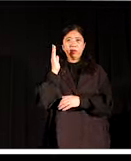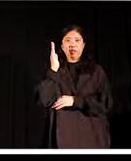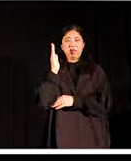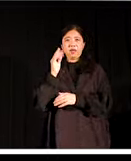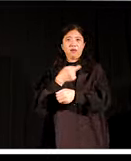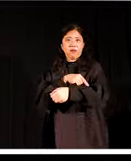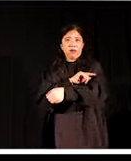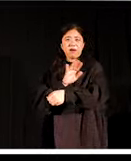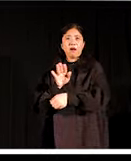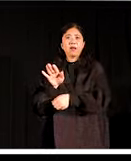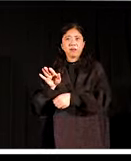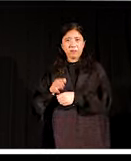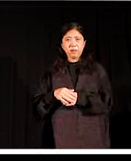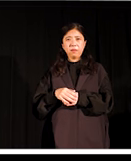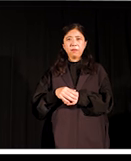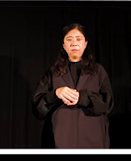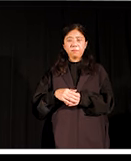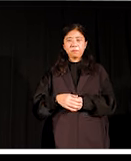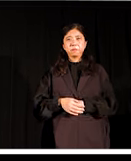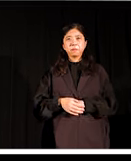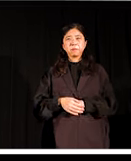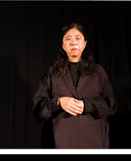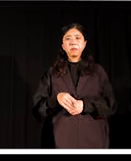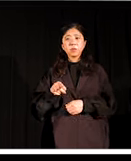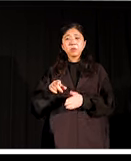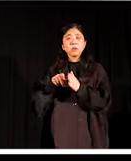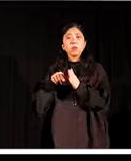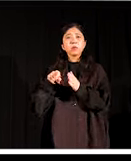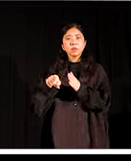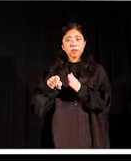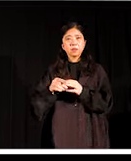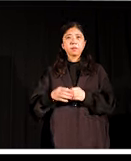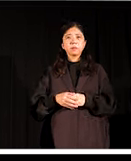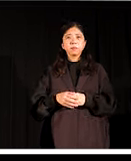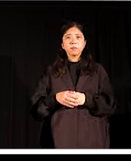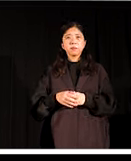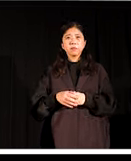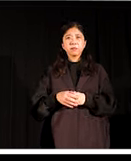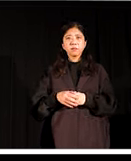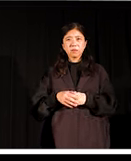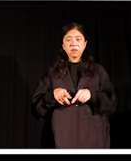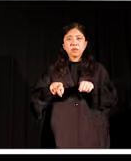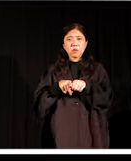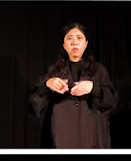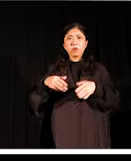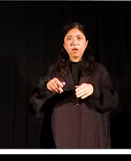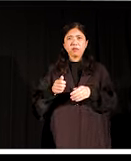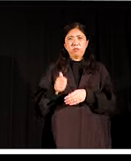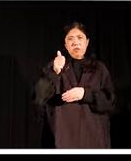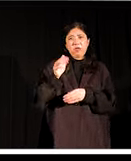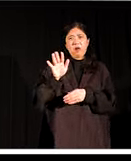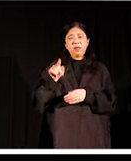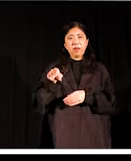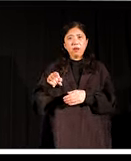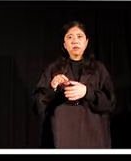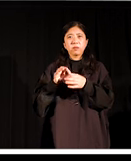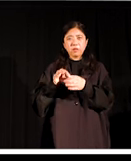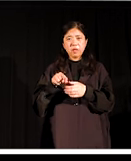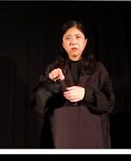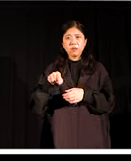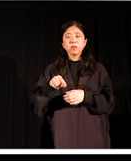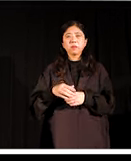のまもう約50年前にありましてこの時にこの極端な共産主義を訴えたポルポトによって大部分のこの